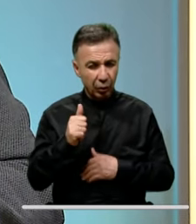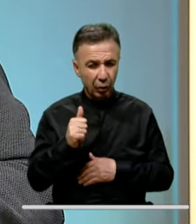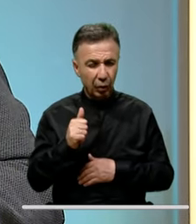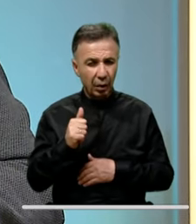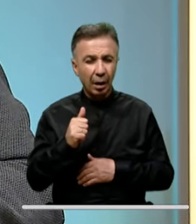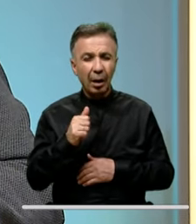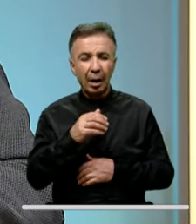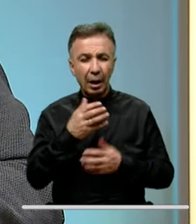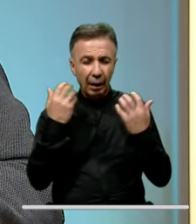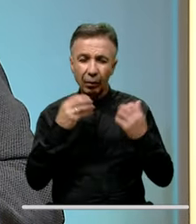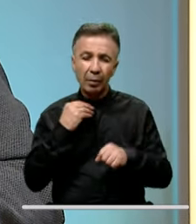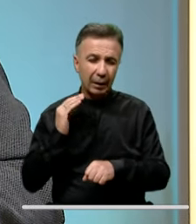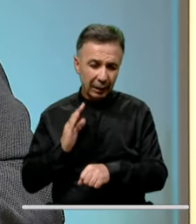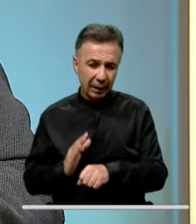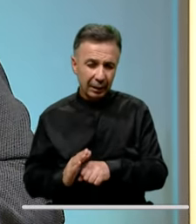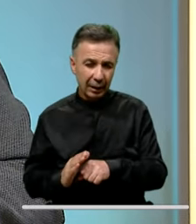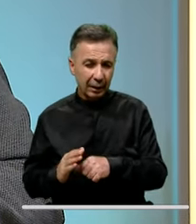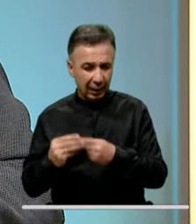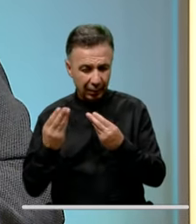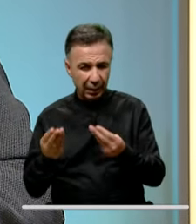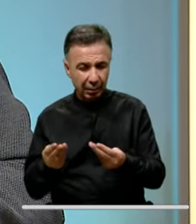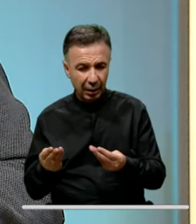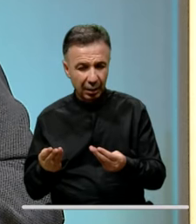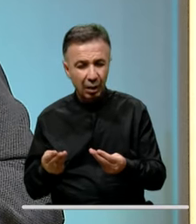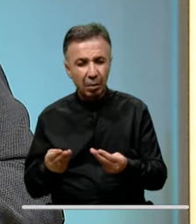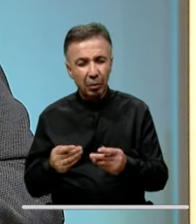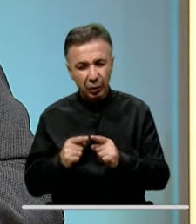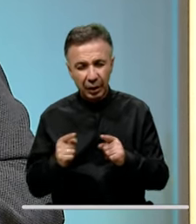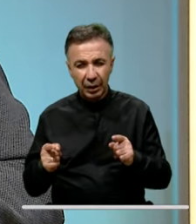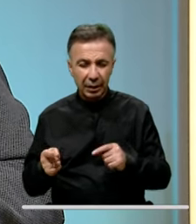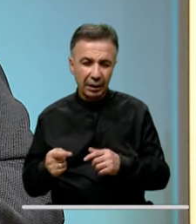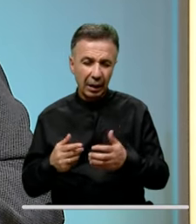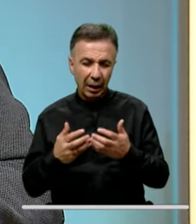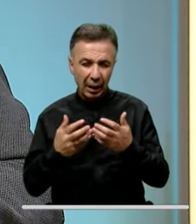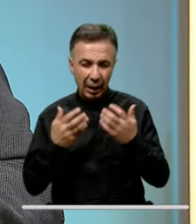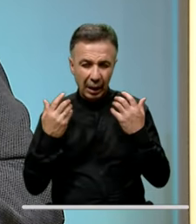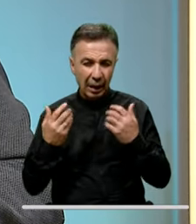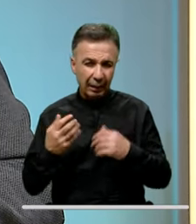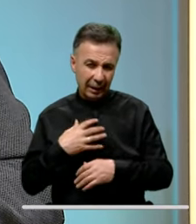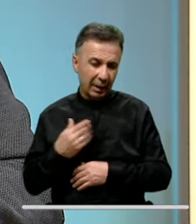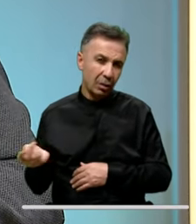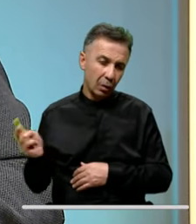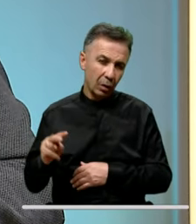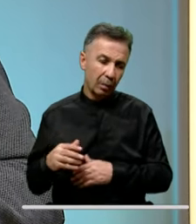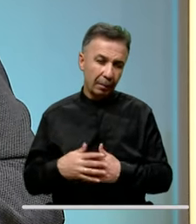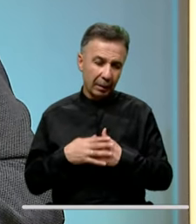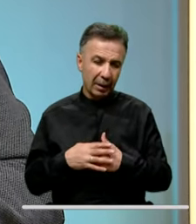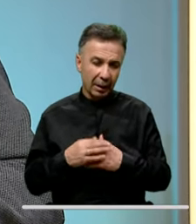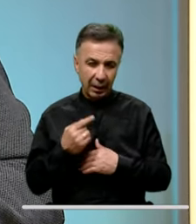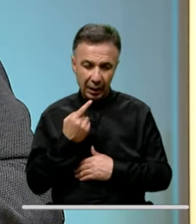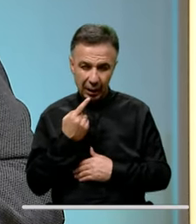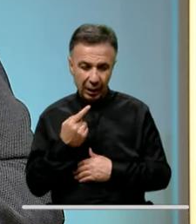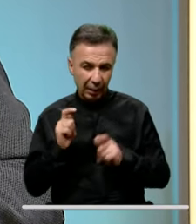ederim dedi. Ama bu süreç içerisinde hayvan eceliyle öldü. Ama biz pazarlık yaparken işte... Ölürse şöyle